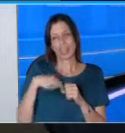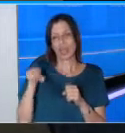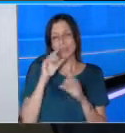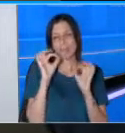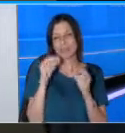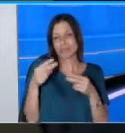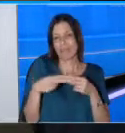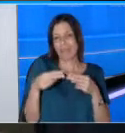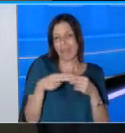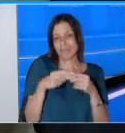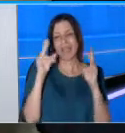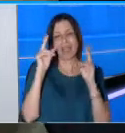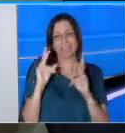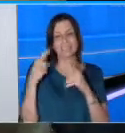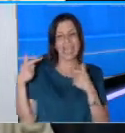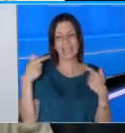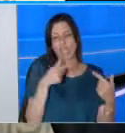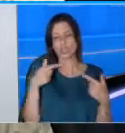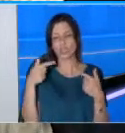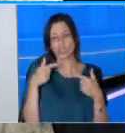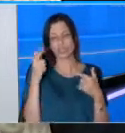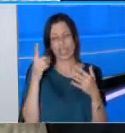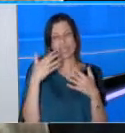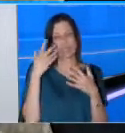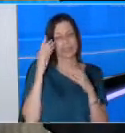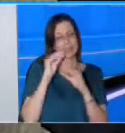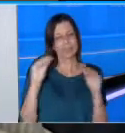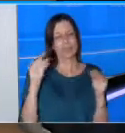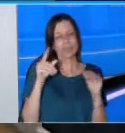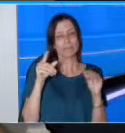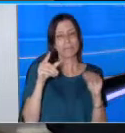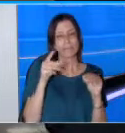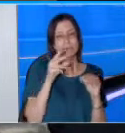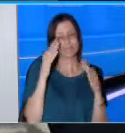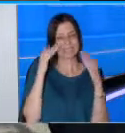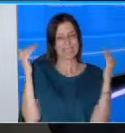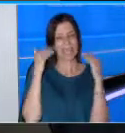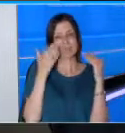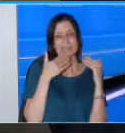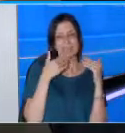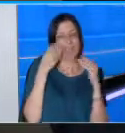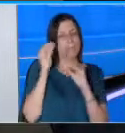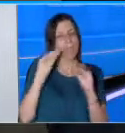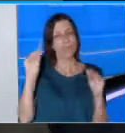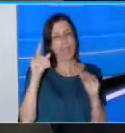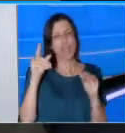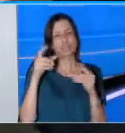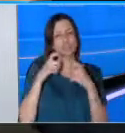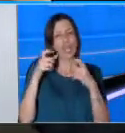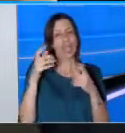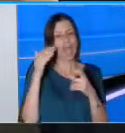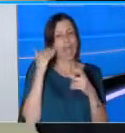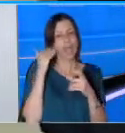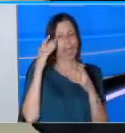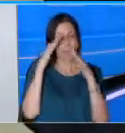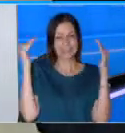ממש מתקרבים להפסקת אש, את הדיווחים במצרים שישראל מודיעה לשליח המצרי שהיא מוכנה